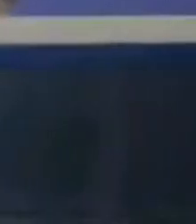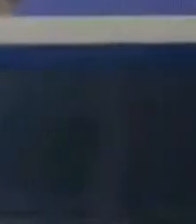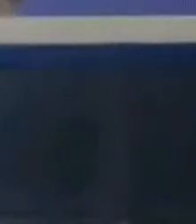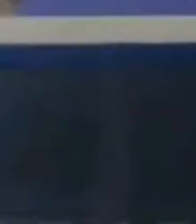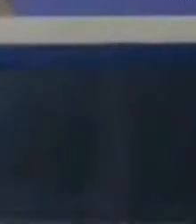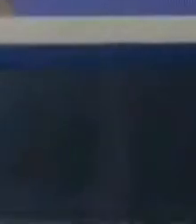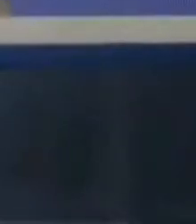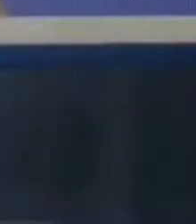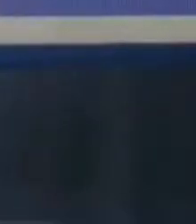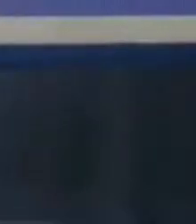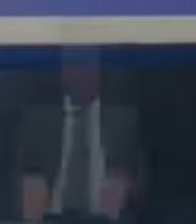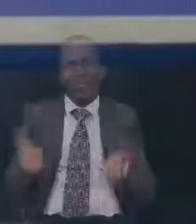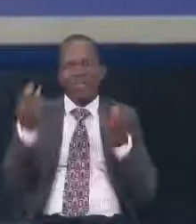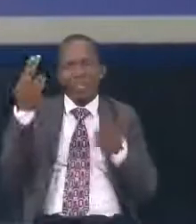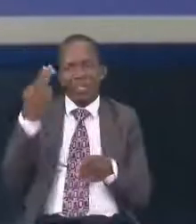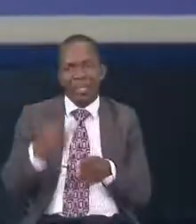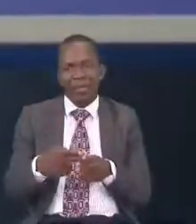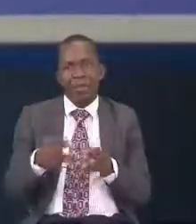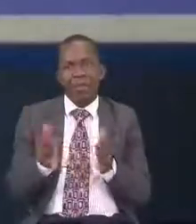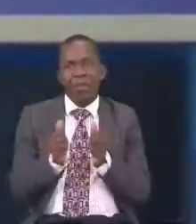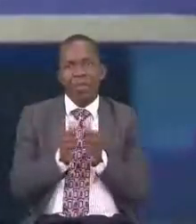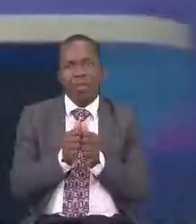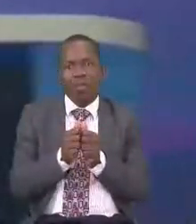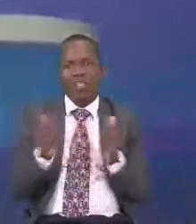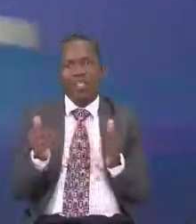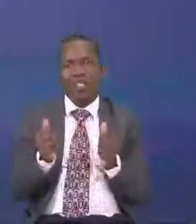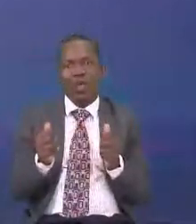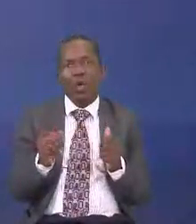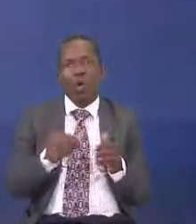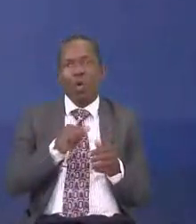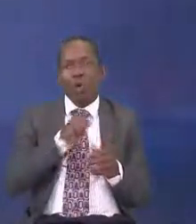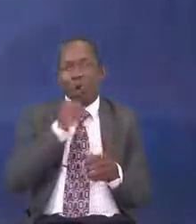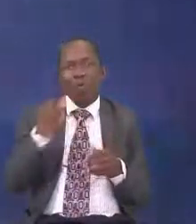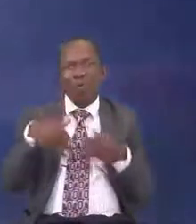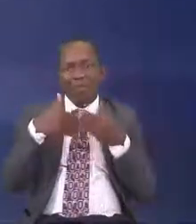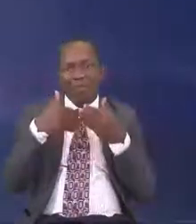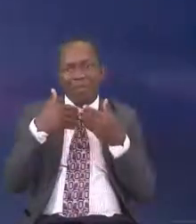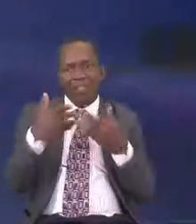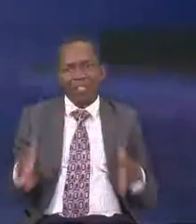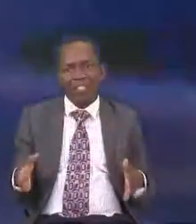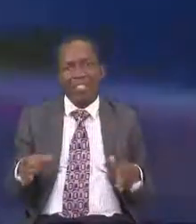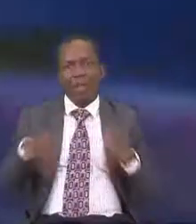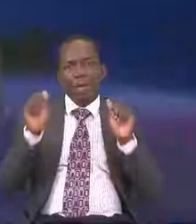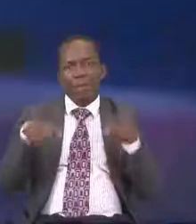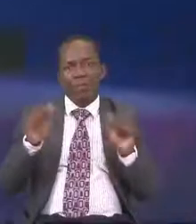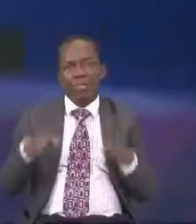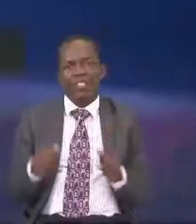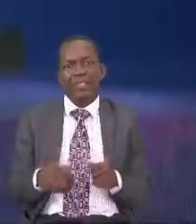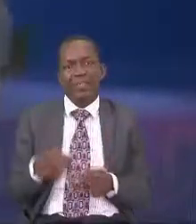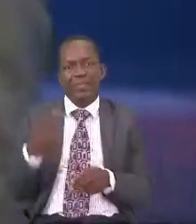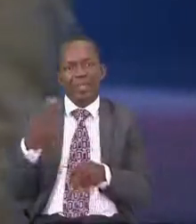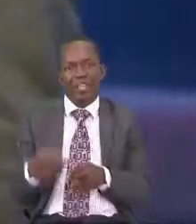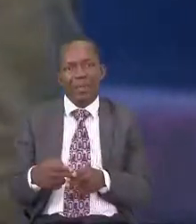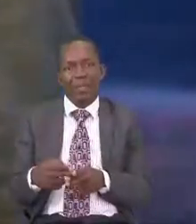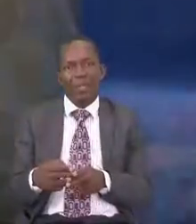nom exalté qui a la puissance de faire des possibilités inépuisables. Le nom de